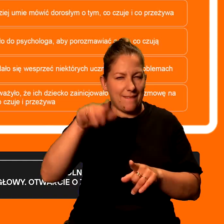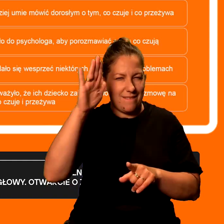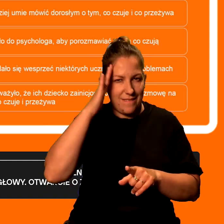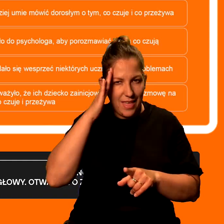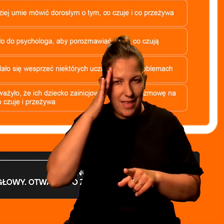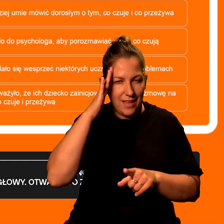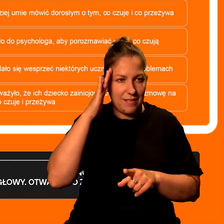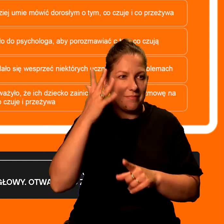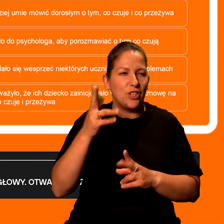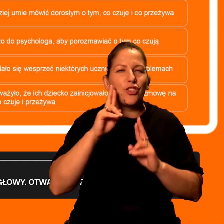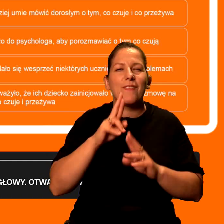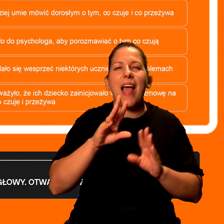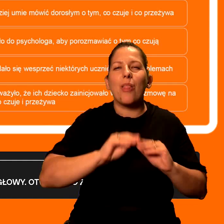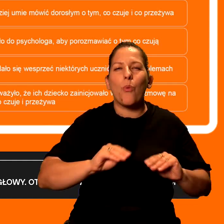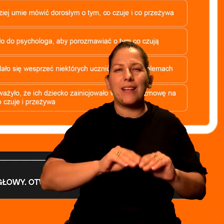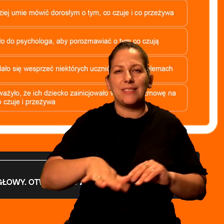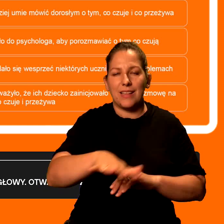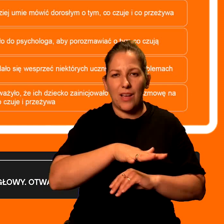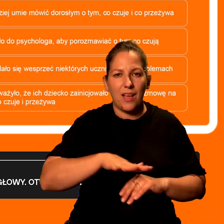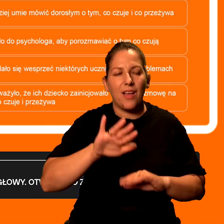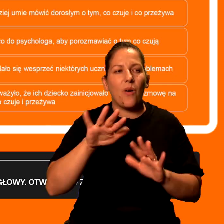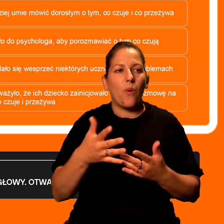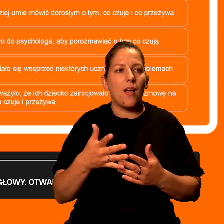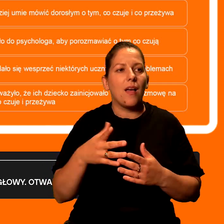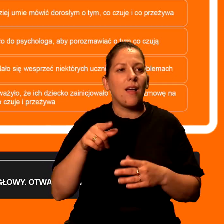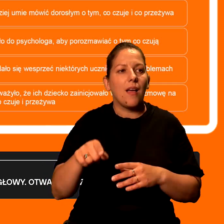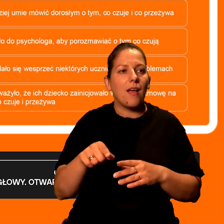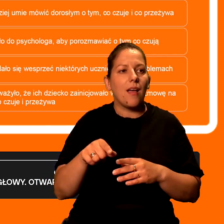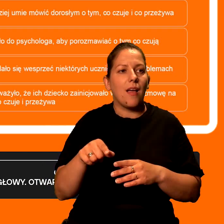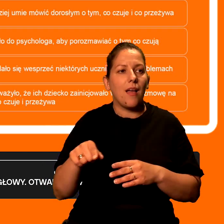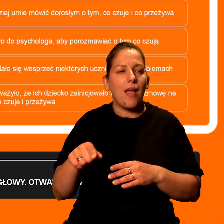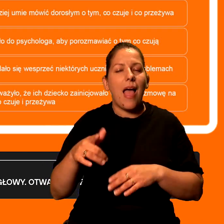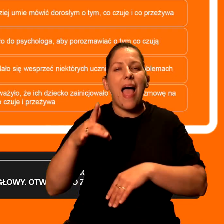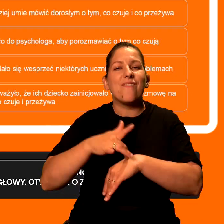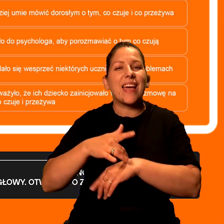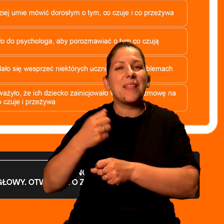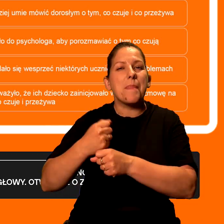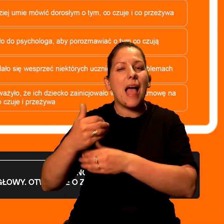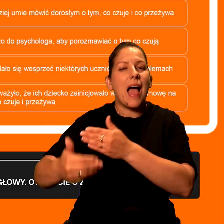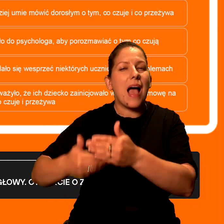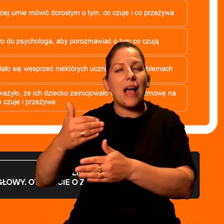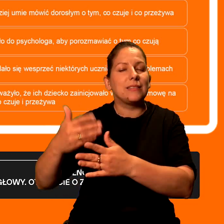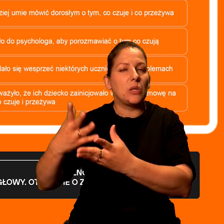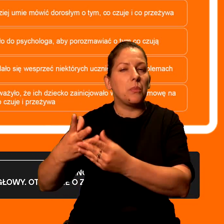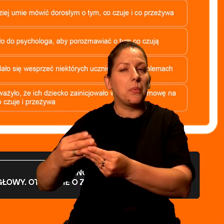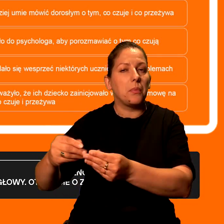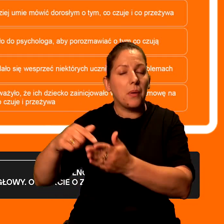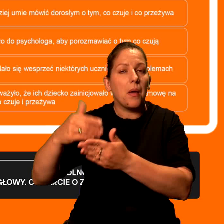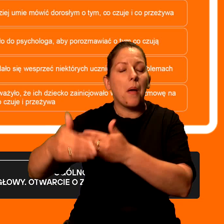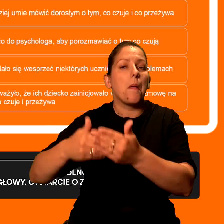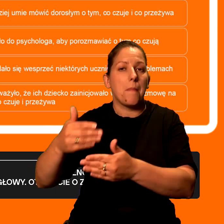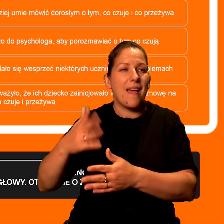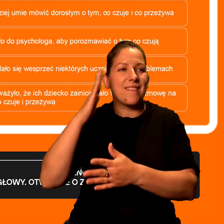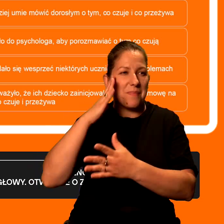w rzeczywistości edukacyjnej, czyli takie zjawisko znikania w czasie wszelkich efektów pracy edukacyjnej. I teraz wiadomo, że to znika,